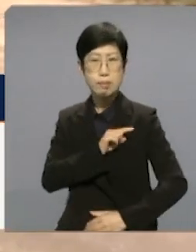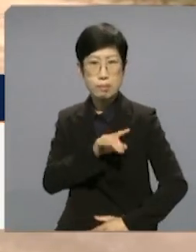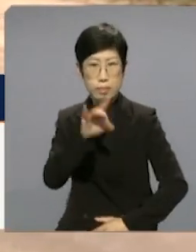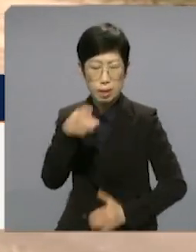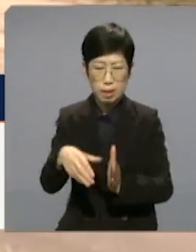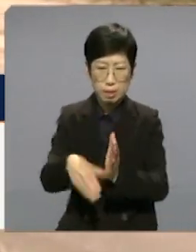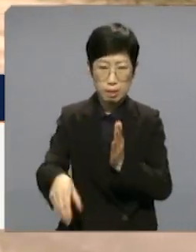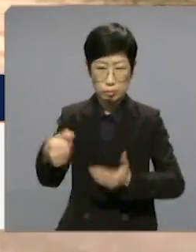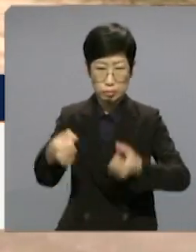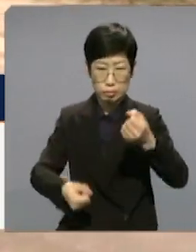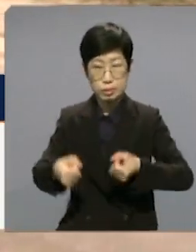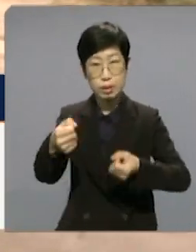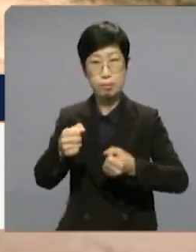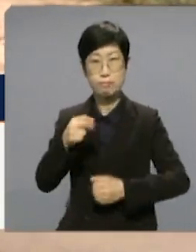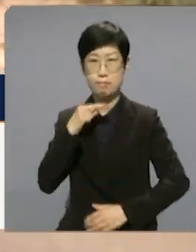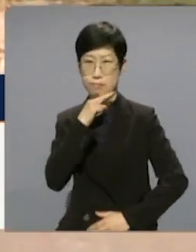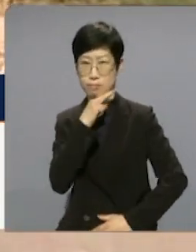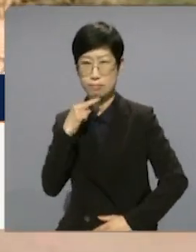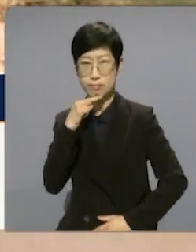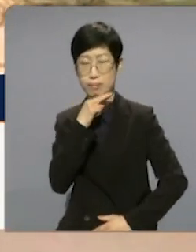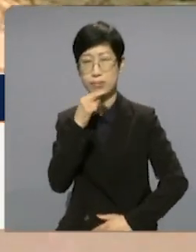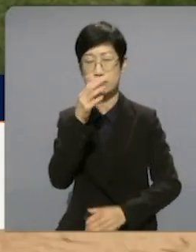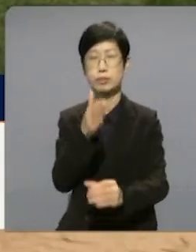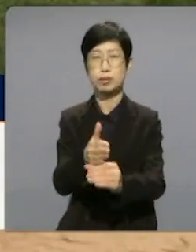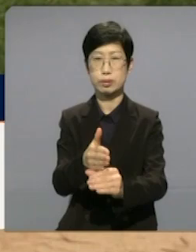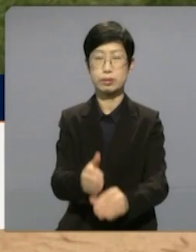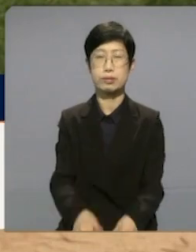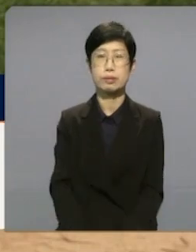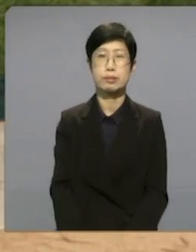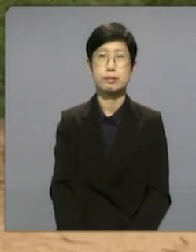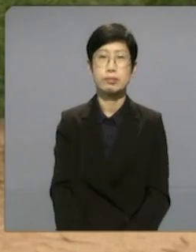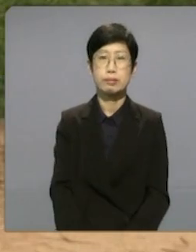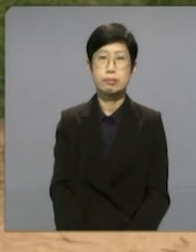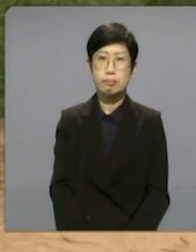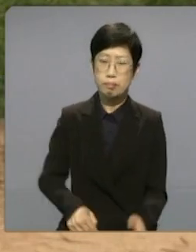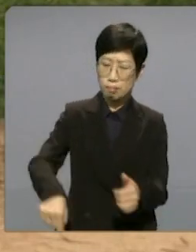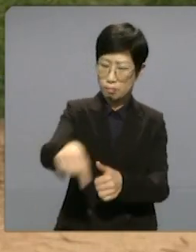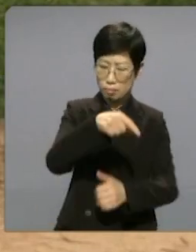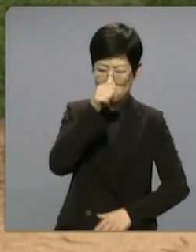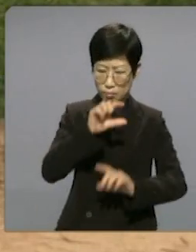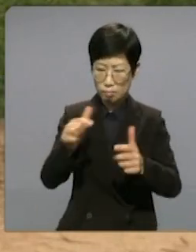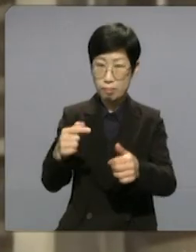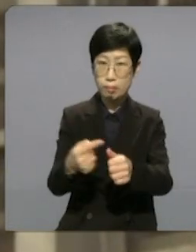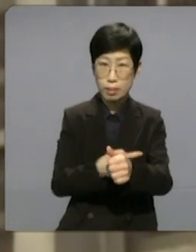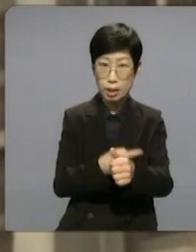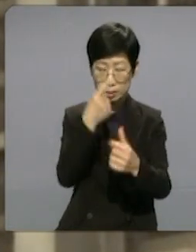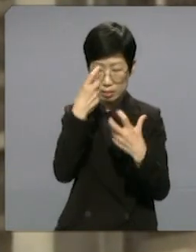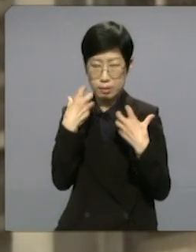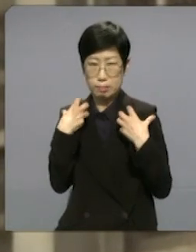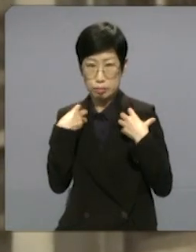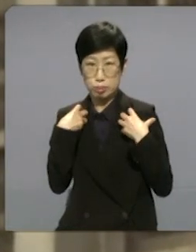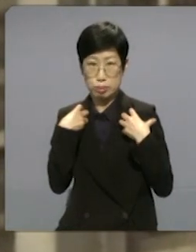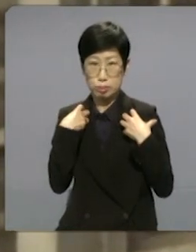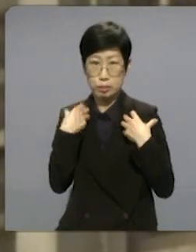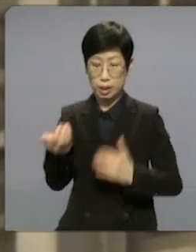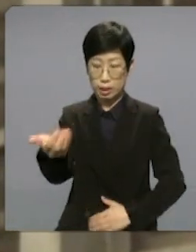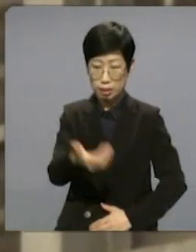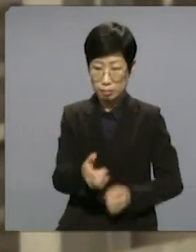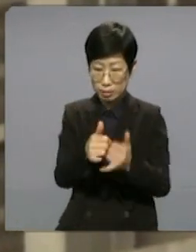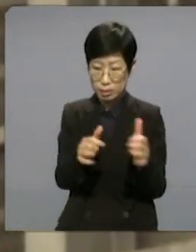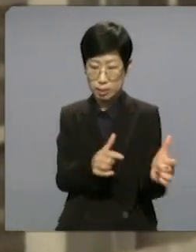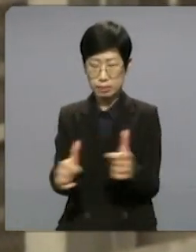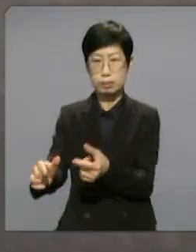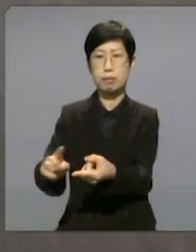and right now he's facing at least a charge of reckless driving. 여론이 악화되자 바이든 행정부는 이민자들에 대한 빗장을